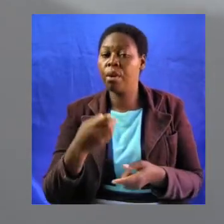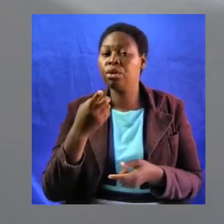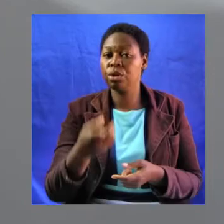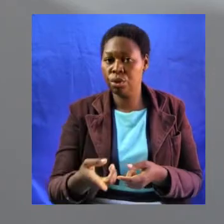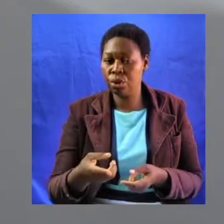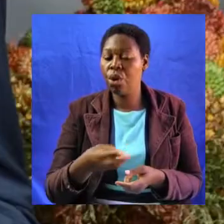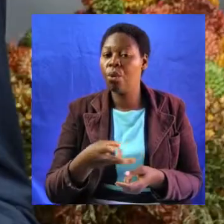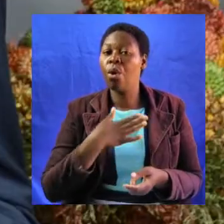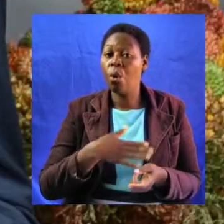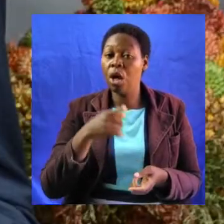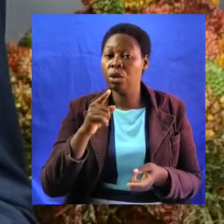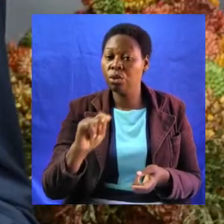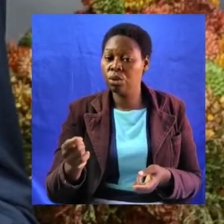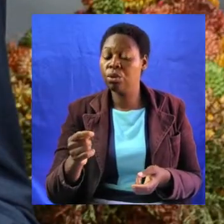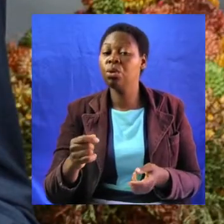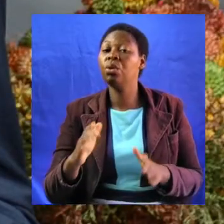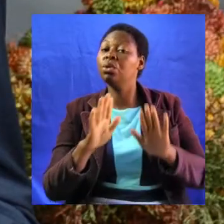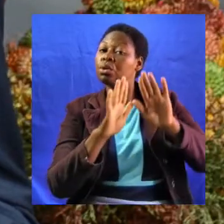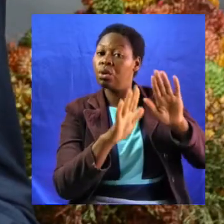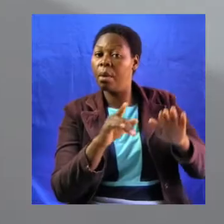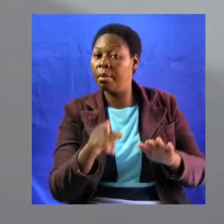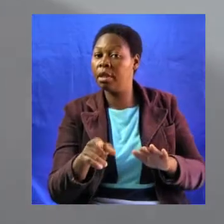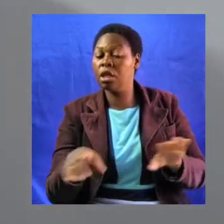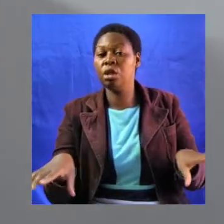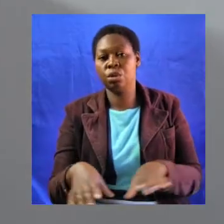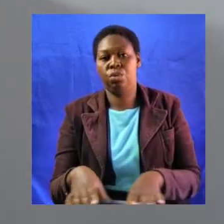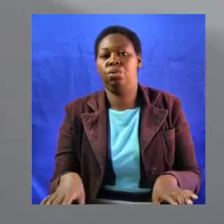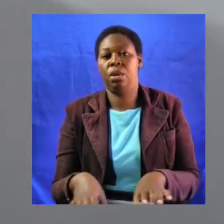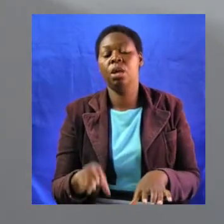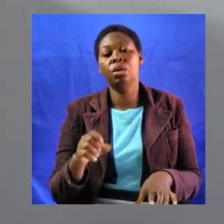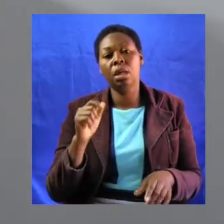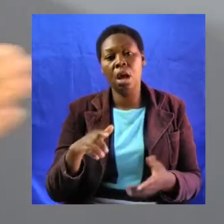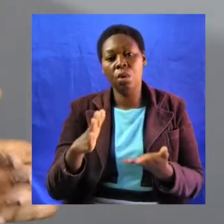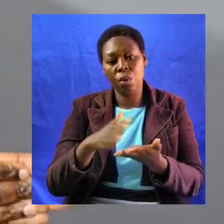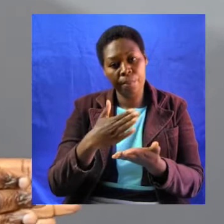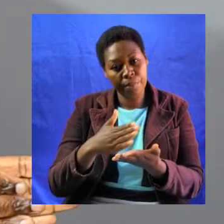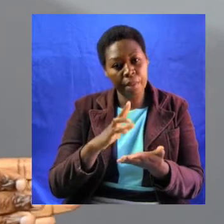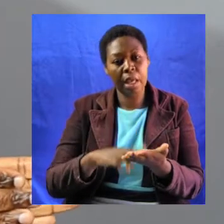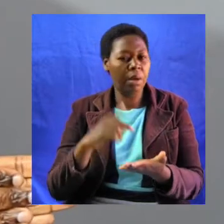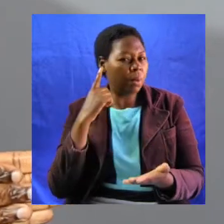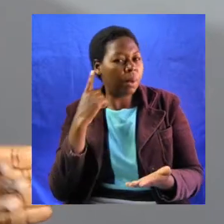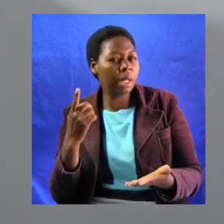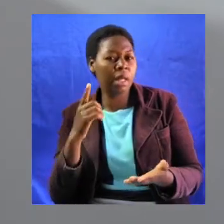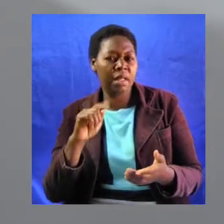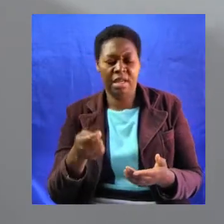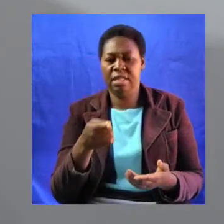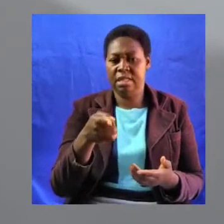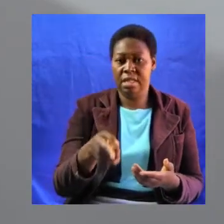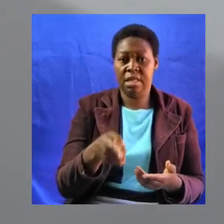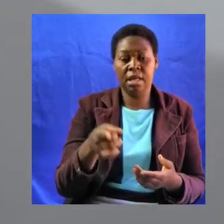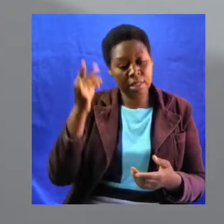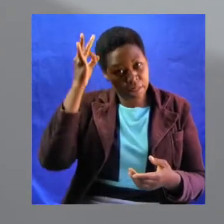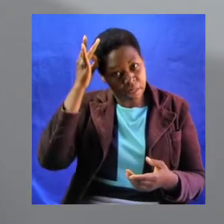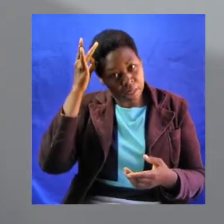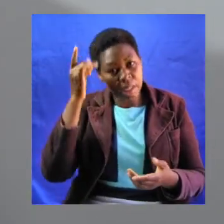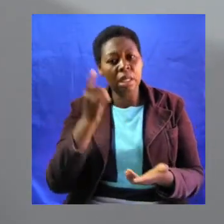basa iroro ramira. Saka tinoda kuti timbonzwa kambo tozoona kuti mambo uyu Sairas haasisipo. Tichiona kuti ainzi